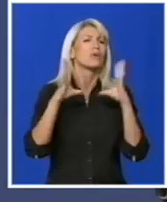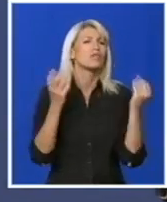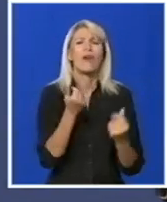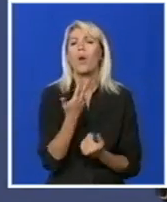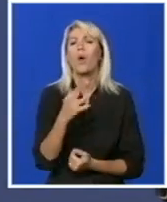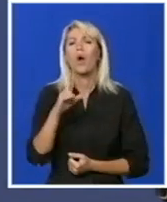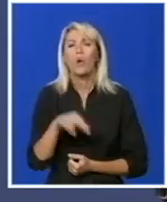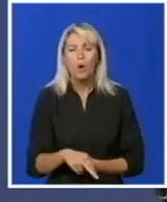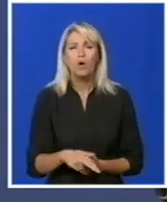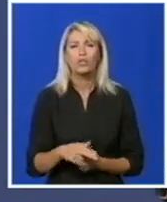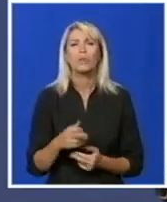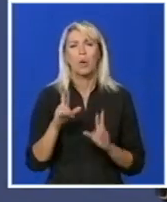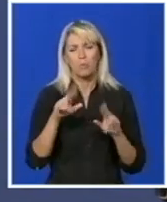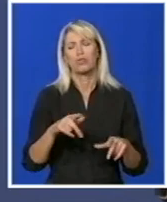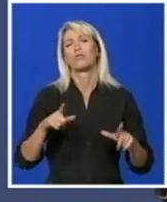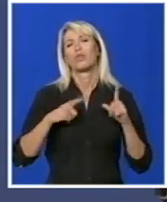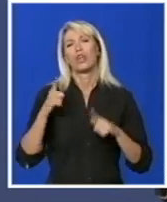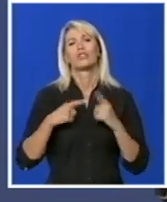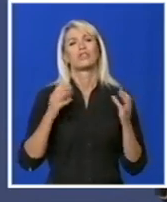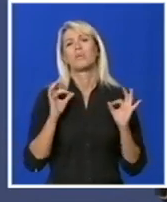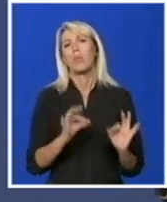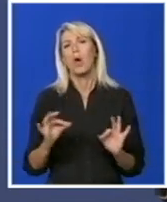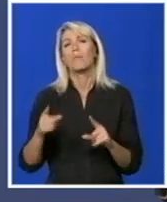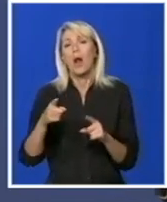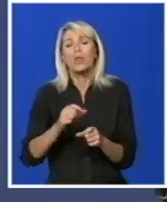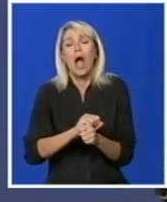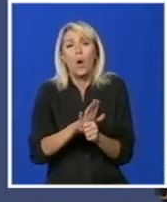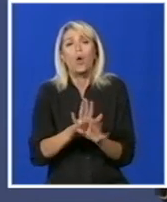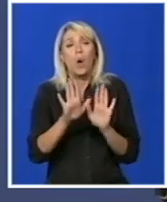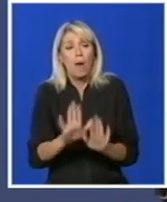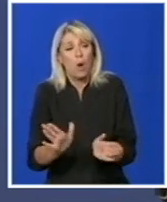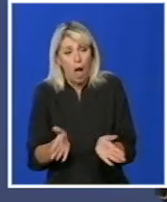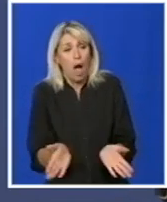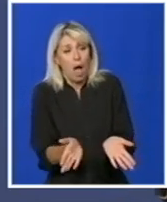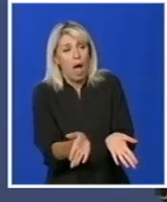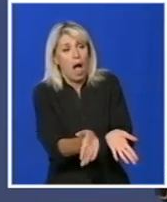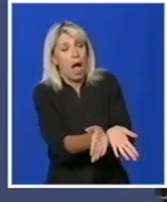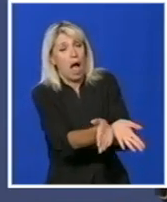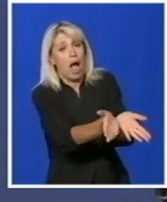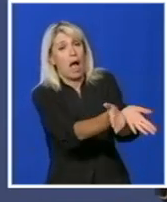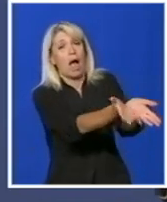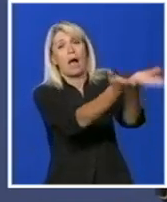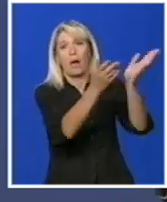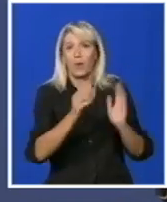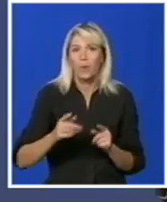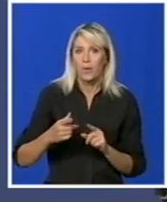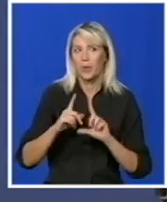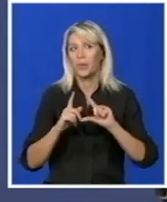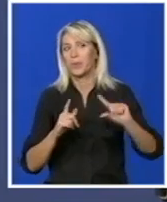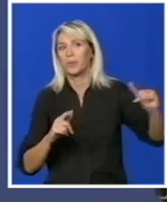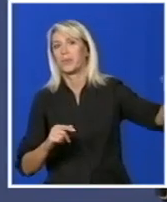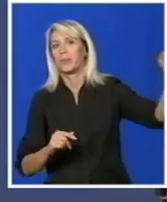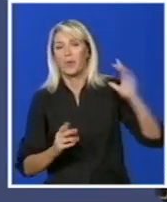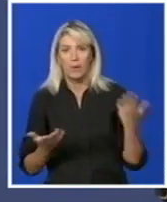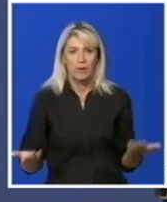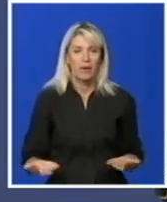ćemo moći da živimo normalno i da ta korona polako počne da odlazi iz našeg sveta, s tim